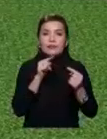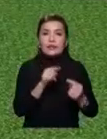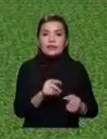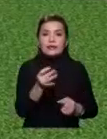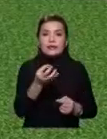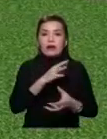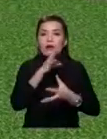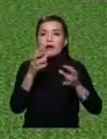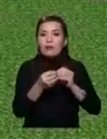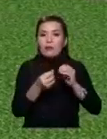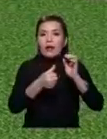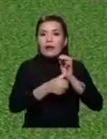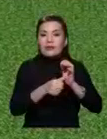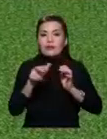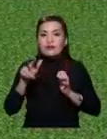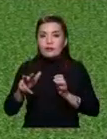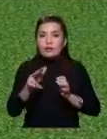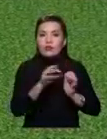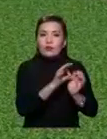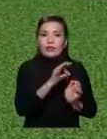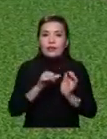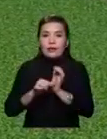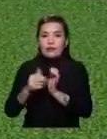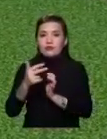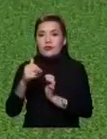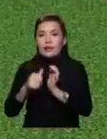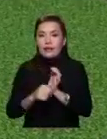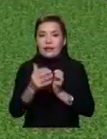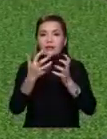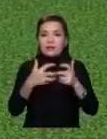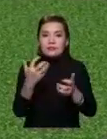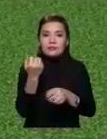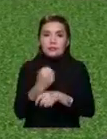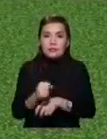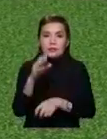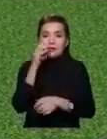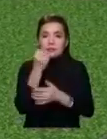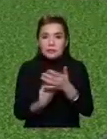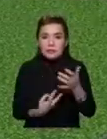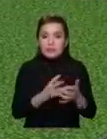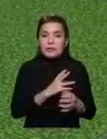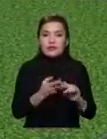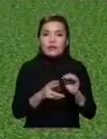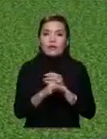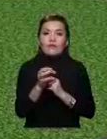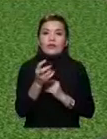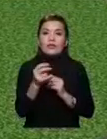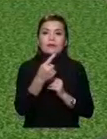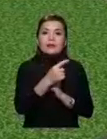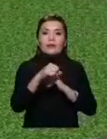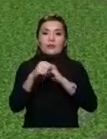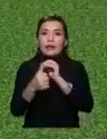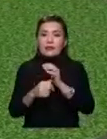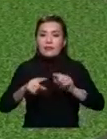өткізіп, жалпы 6-3, 0-6, 3-6 есебімен 3 сетте жеңіске ұшырады. Бұл кездесу Тунистегі турнирдің 1-16